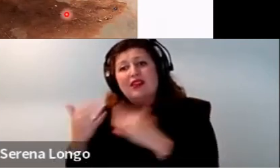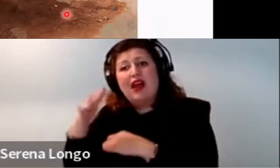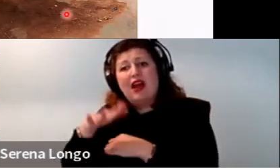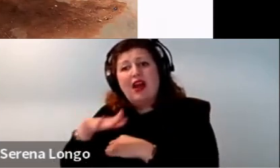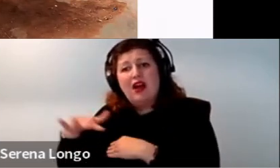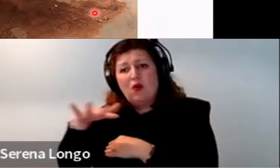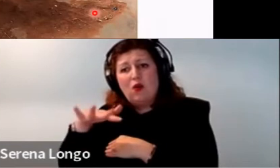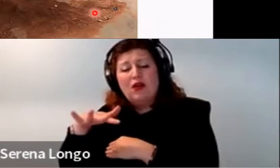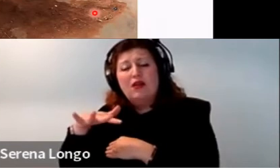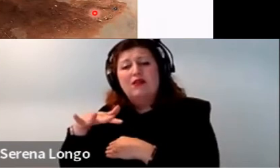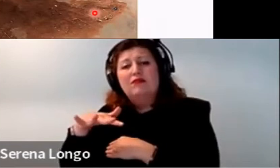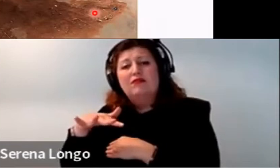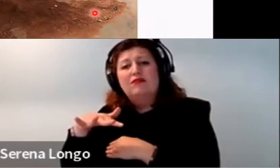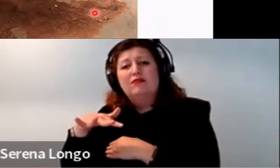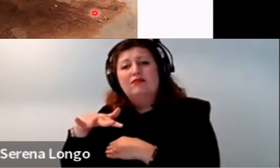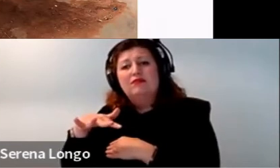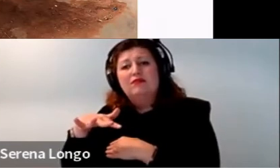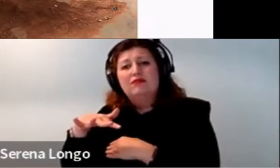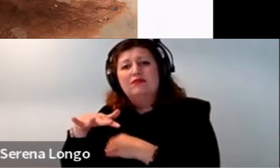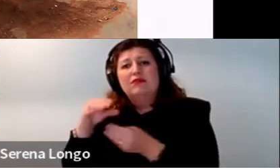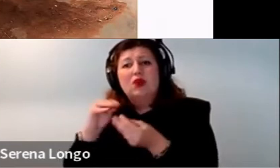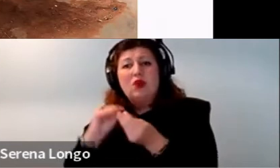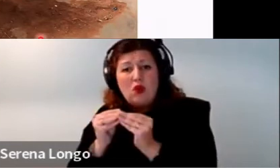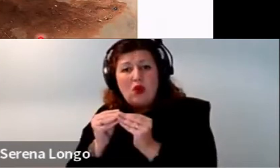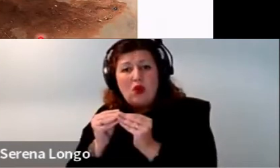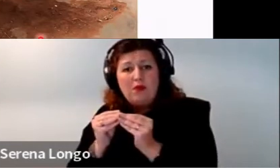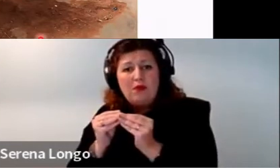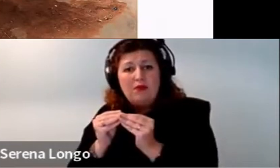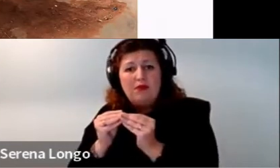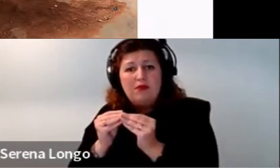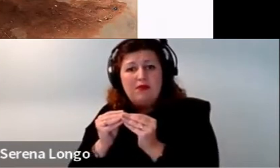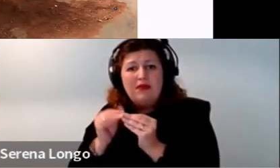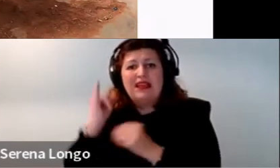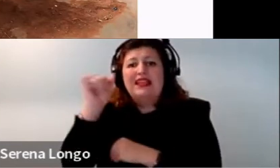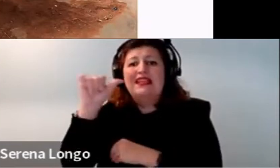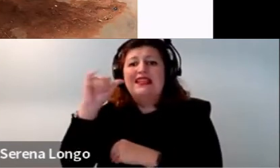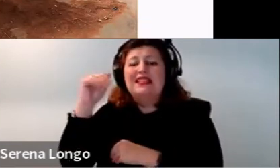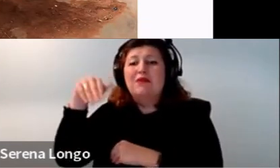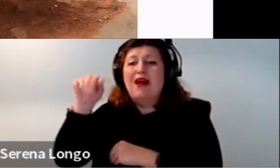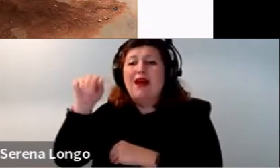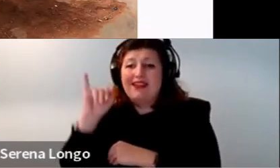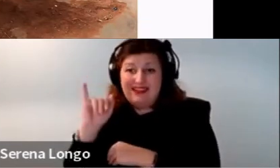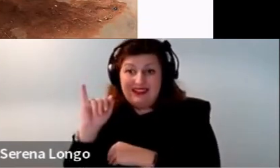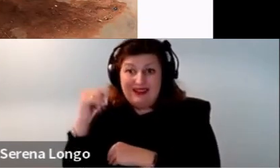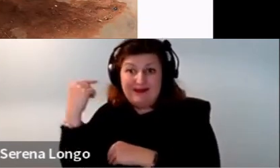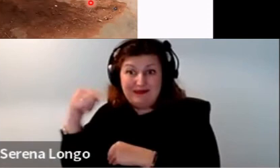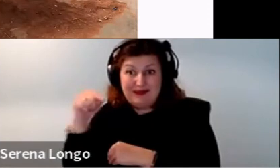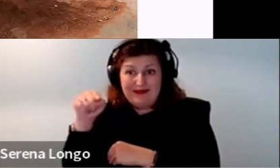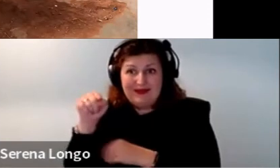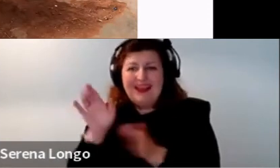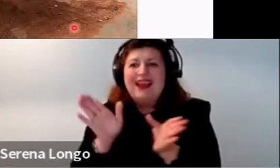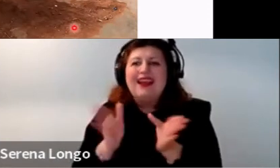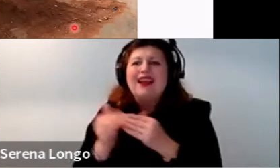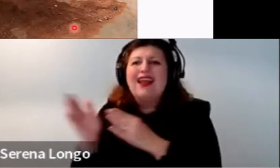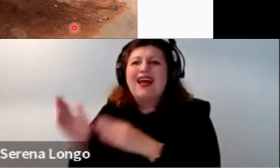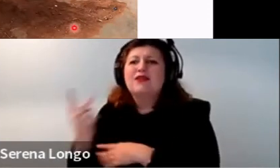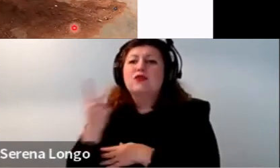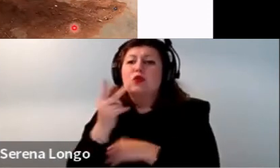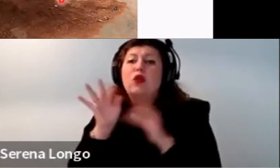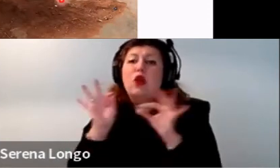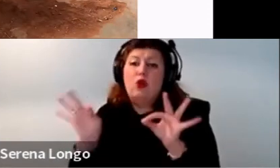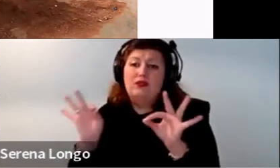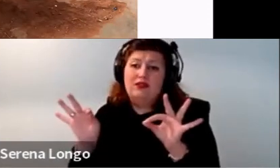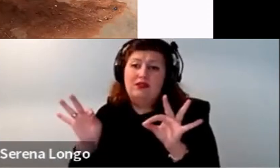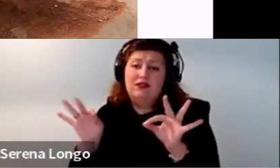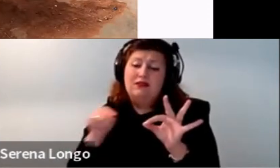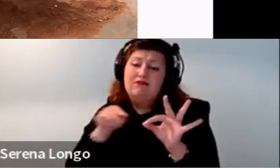lo stato, diciamo, all'interno delle aule. Qui siamo in Zimani, se ricordo bene due classi erano in questo modo, e